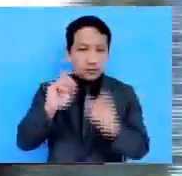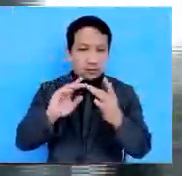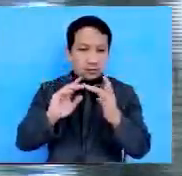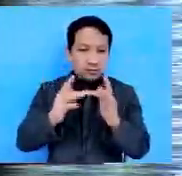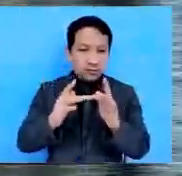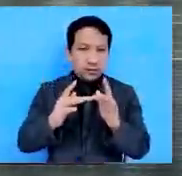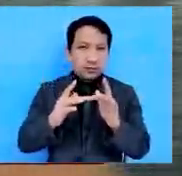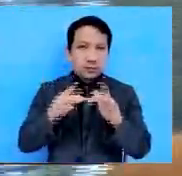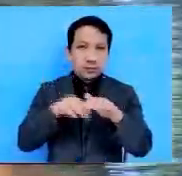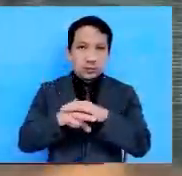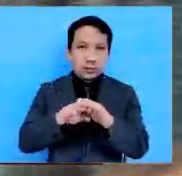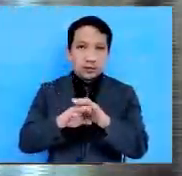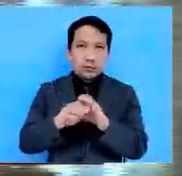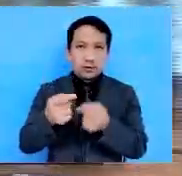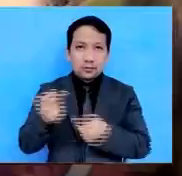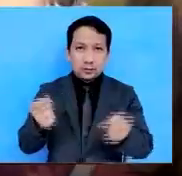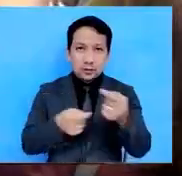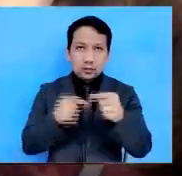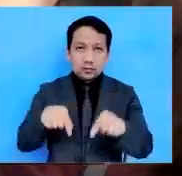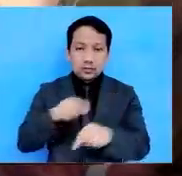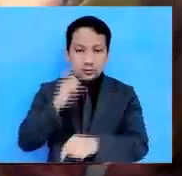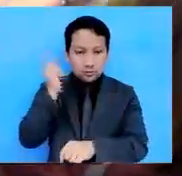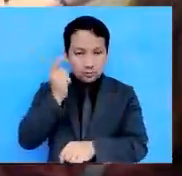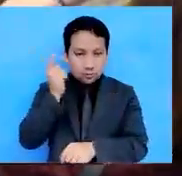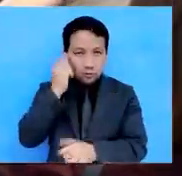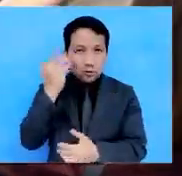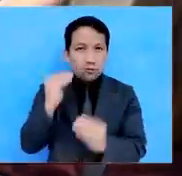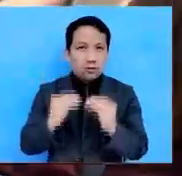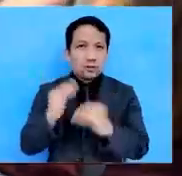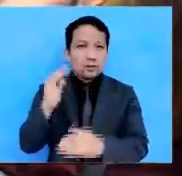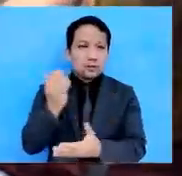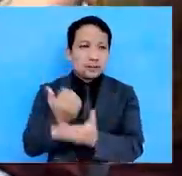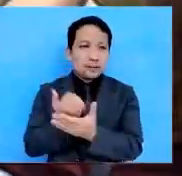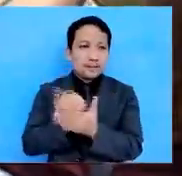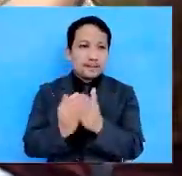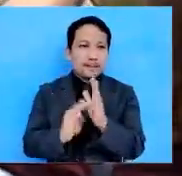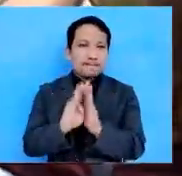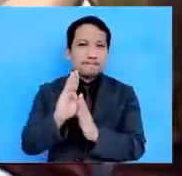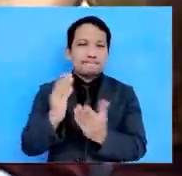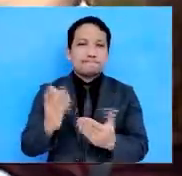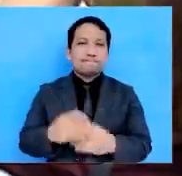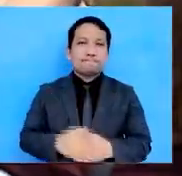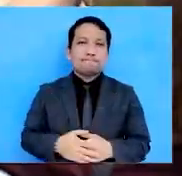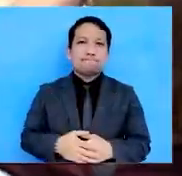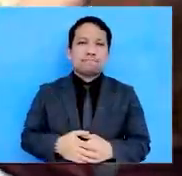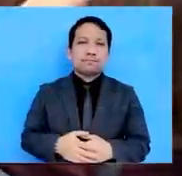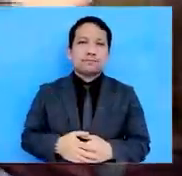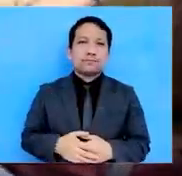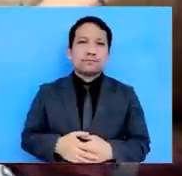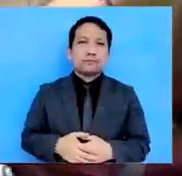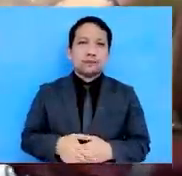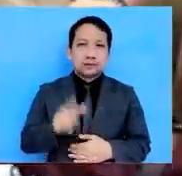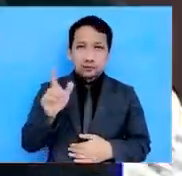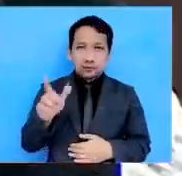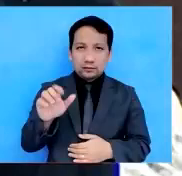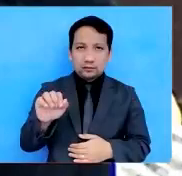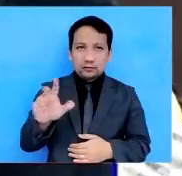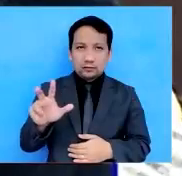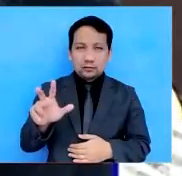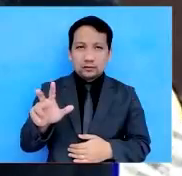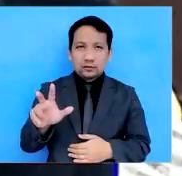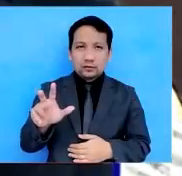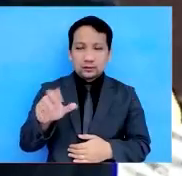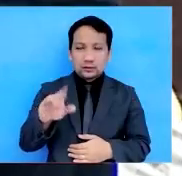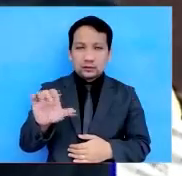transaksyon sa gobyerno. Makatutulong ito sa paglago ng ating ekonomiya. Sa talumpati ng Pangulo sa 23rd International Cable Congress